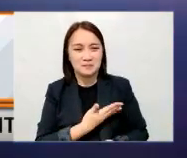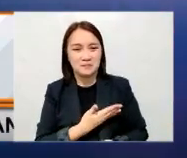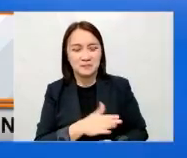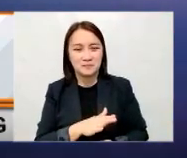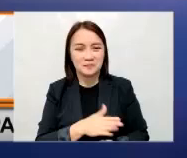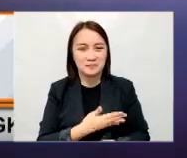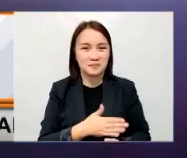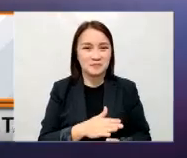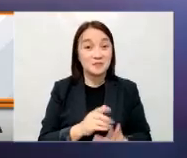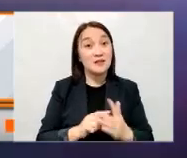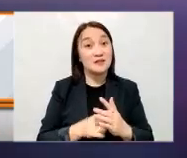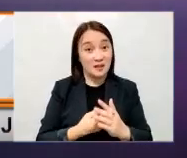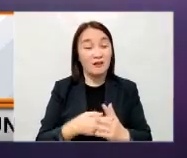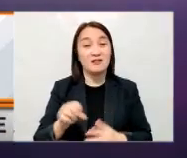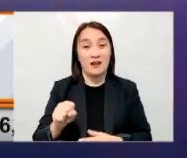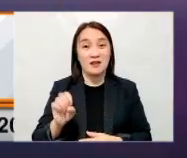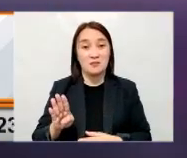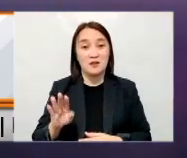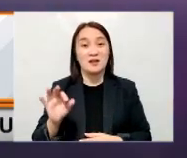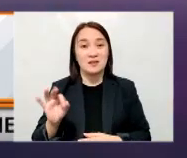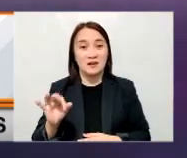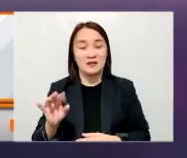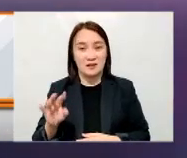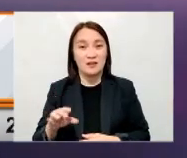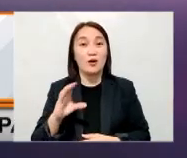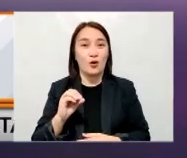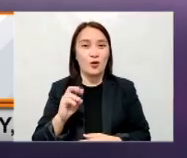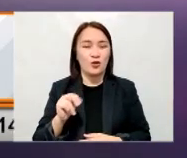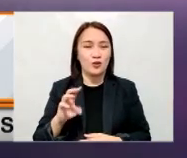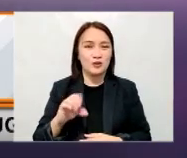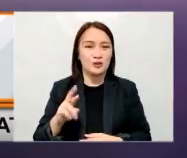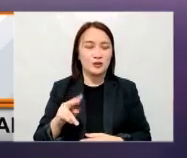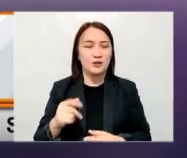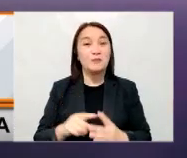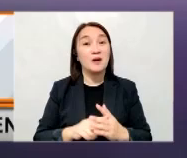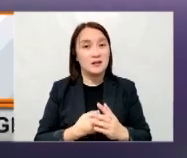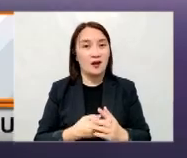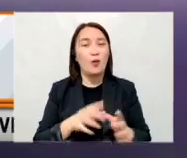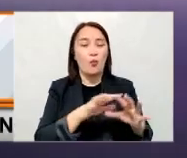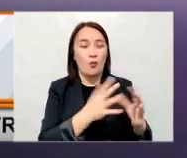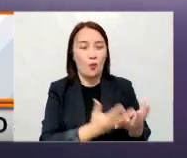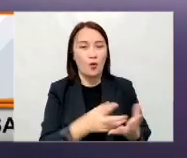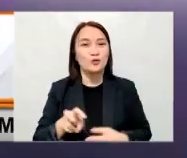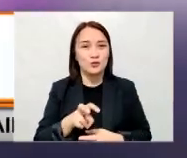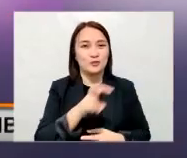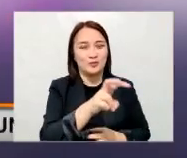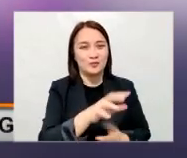Kick-off ng SB19 ang weekend concert na yan para sa kanilang pagtatag world tour. Nagbabalita mula sa